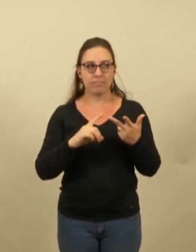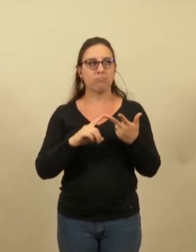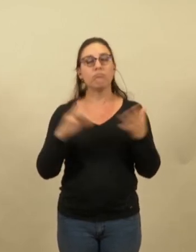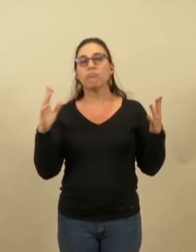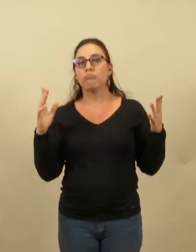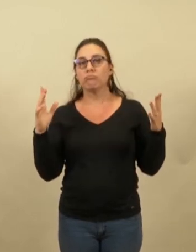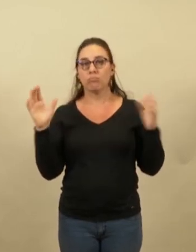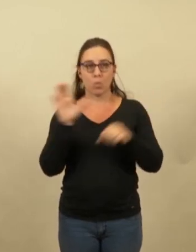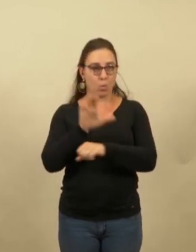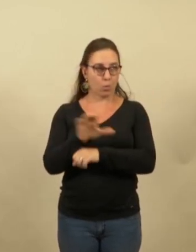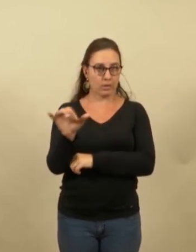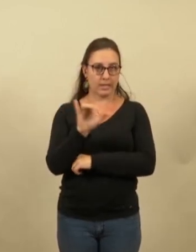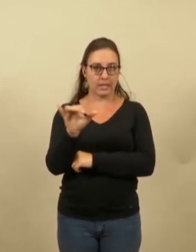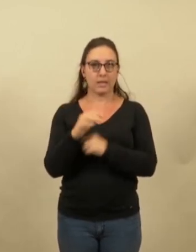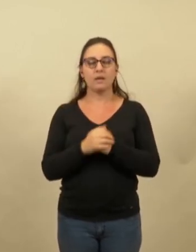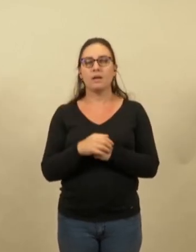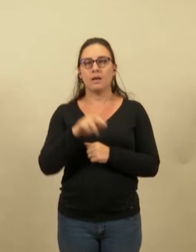qui votre compte j'ai